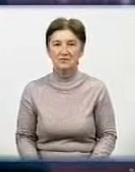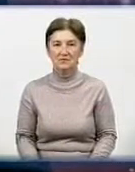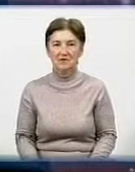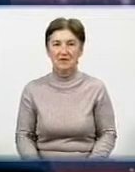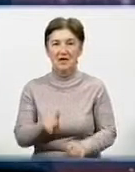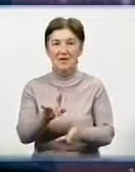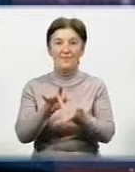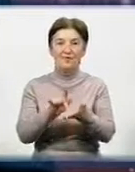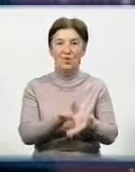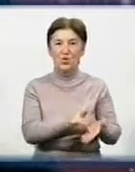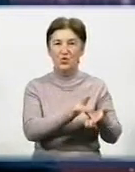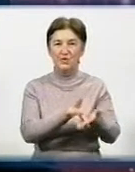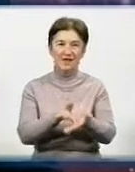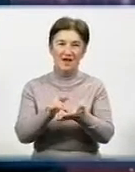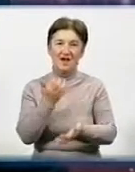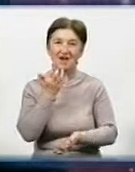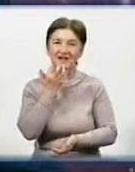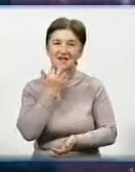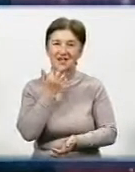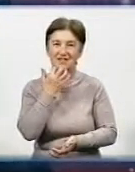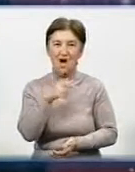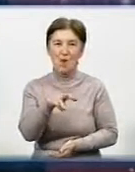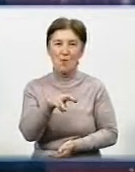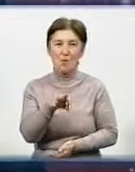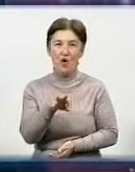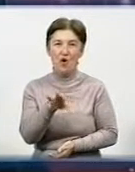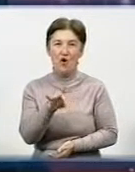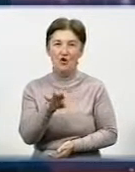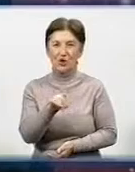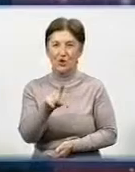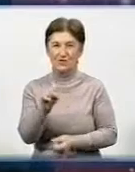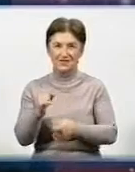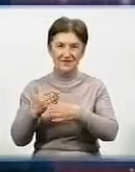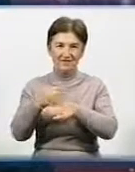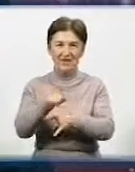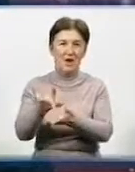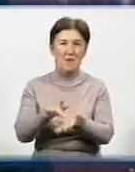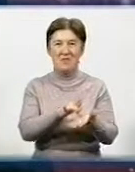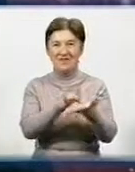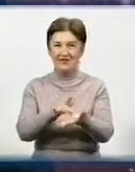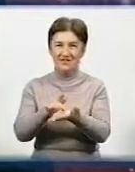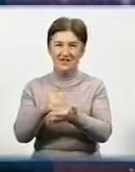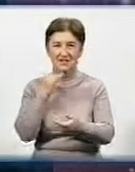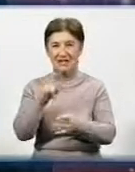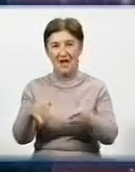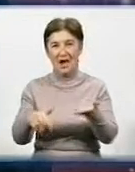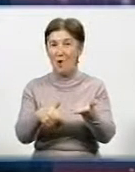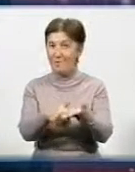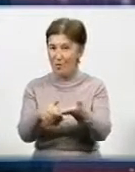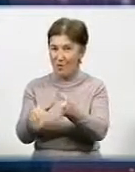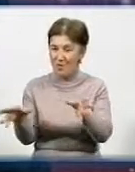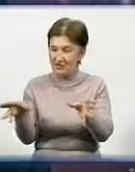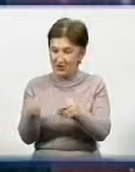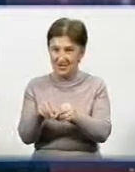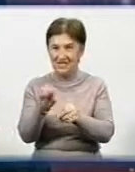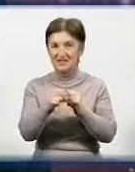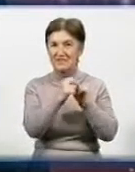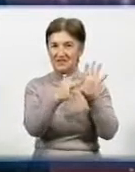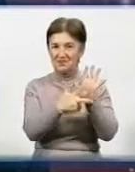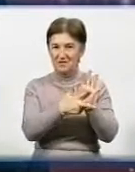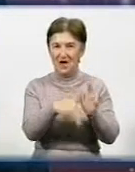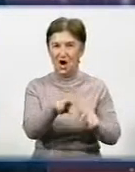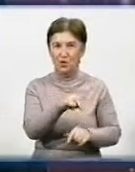Турне «Діда Мороза» в рамках всеукраїнського проєкту «Кіровоград» відвідав мандрівний Дід Мороз та його помічники. З 18 грудня